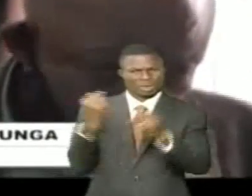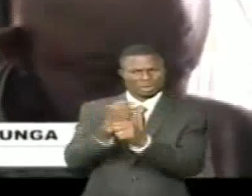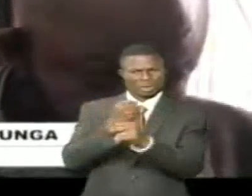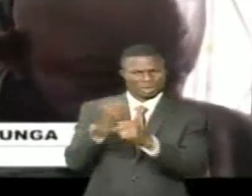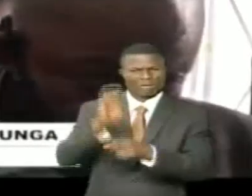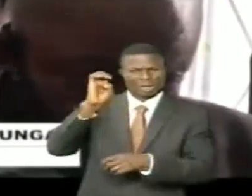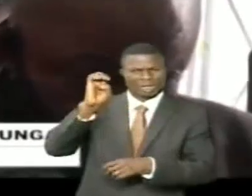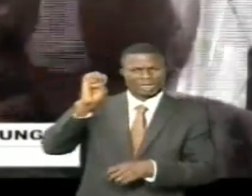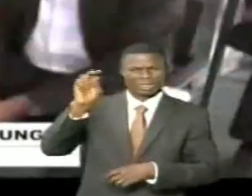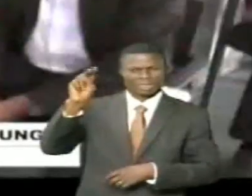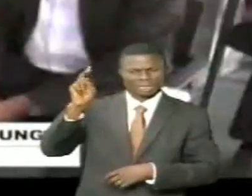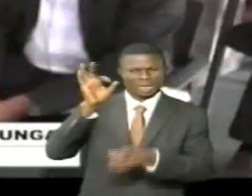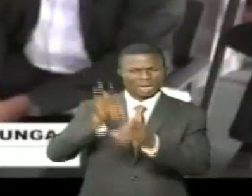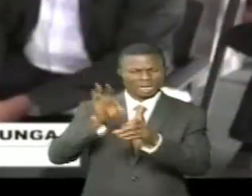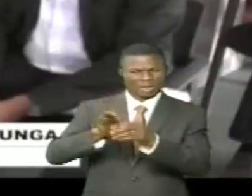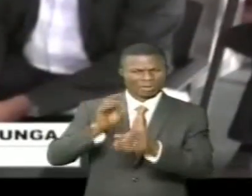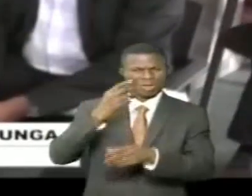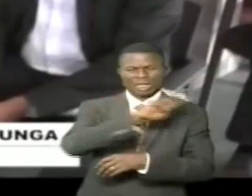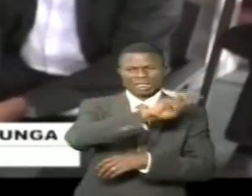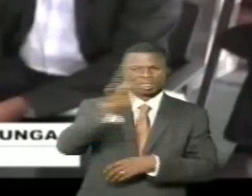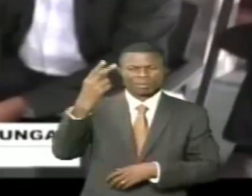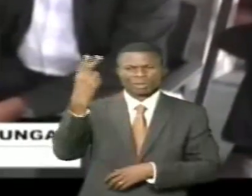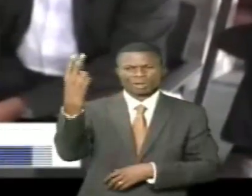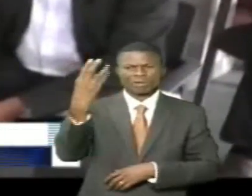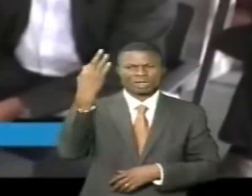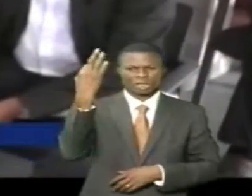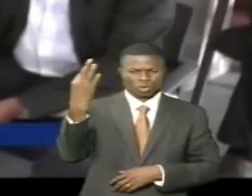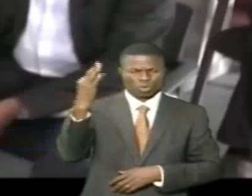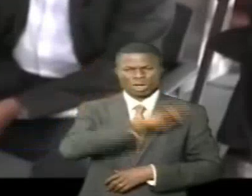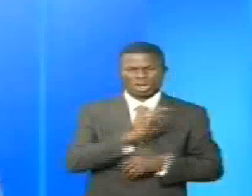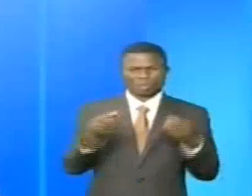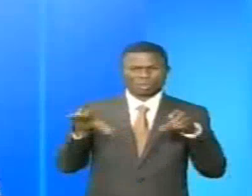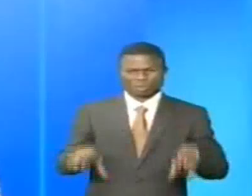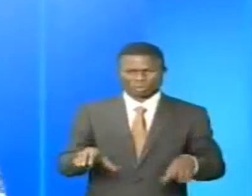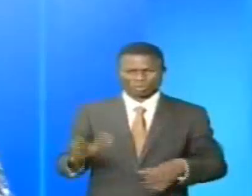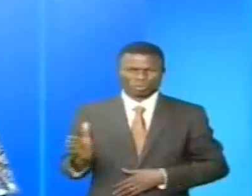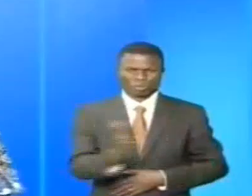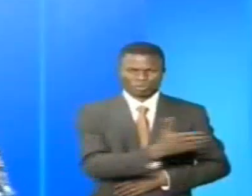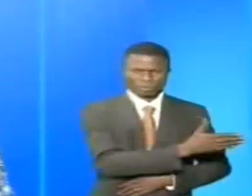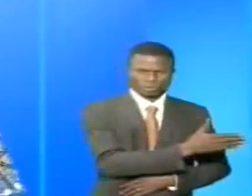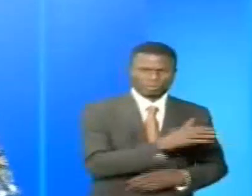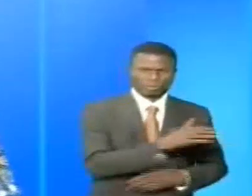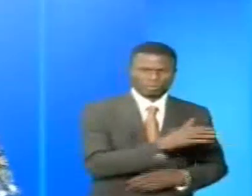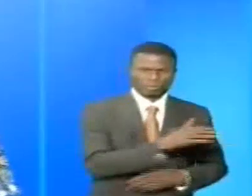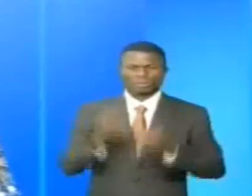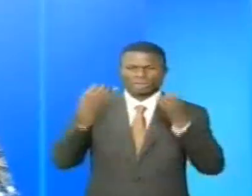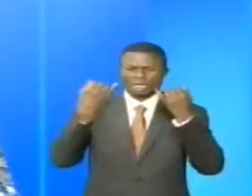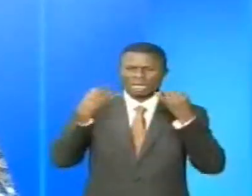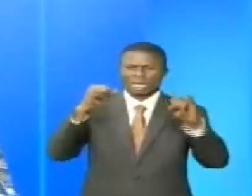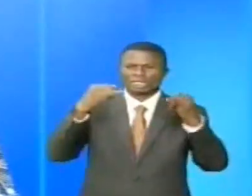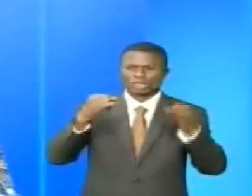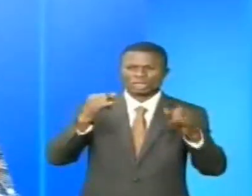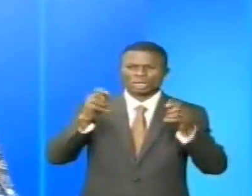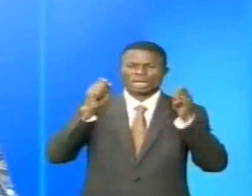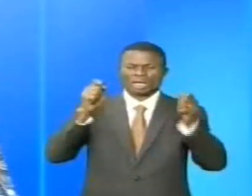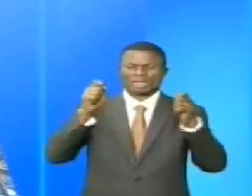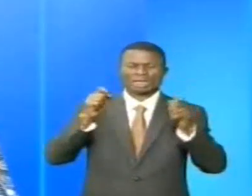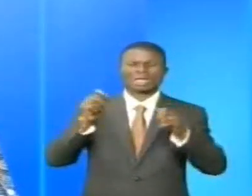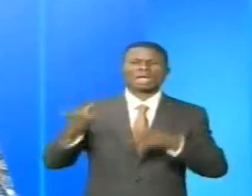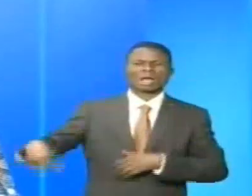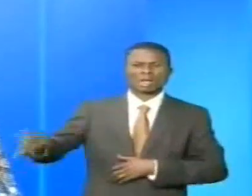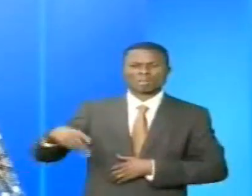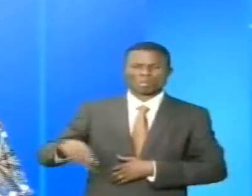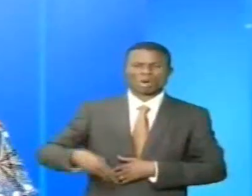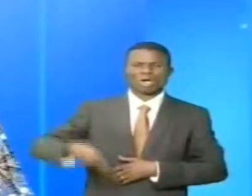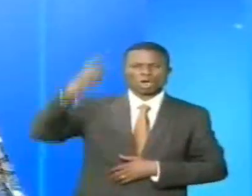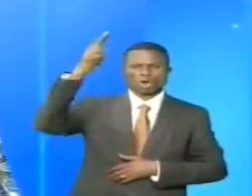les élections de 2023 en République démocratique du Congo. L'actualité en province nous amène dans le Haut-Ouélé, où